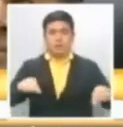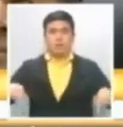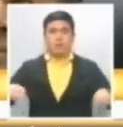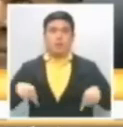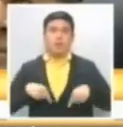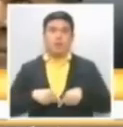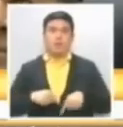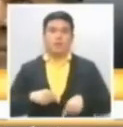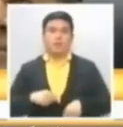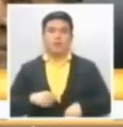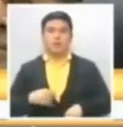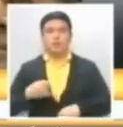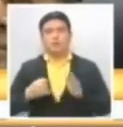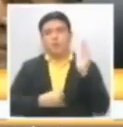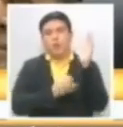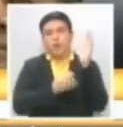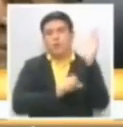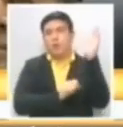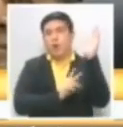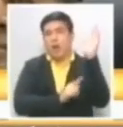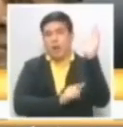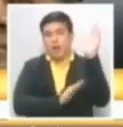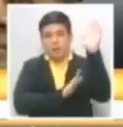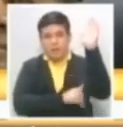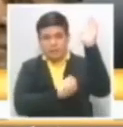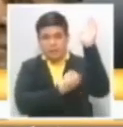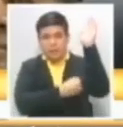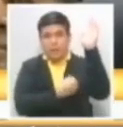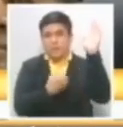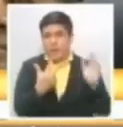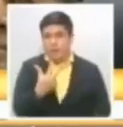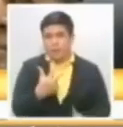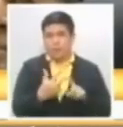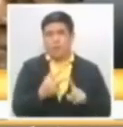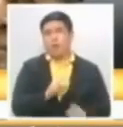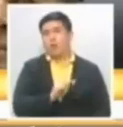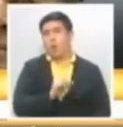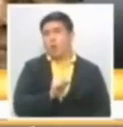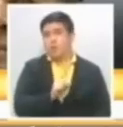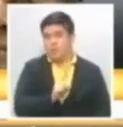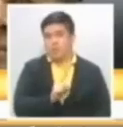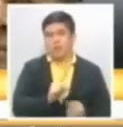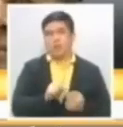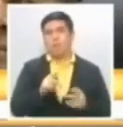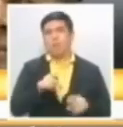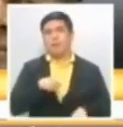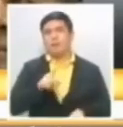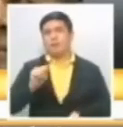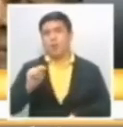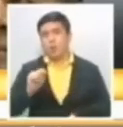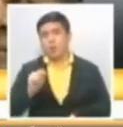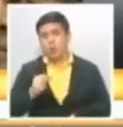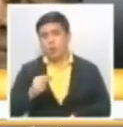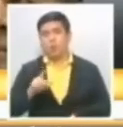ผู้คนรอบทะเลสาบสงขลาประกอบด้วยพี่น้อง3จังหวัดประกอบด้วยจังหวัดนครศรีธรรมราชจังหวัดพัทลุงและ